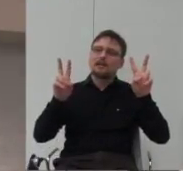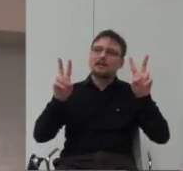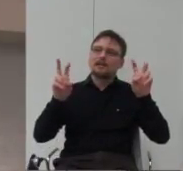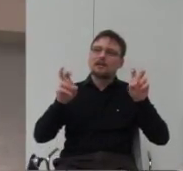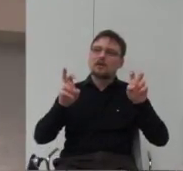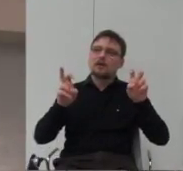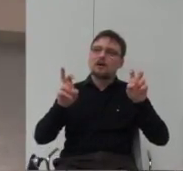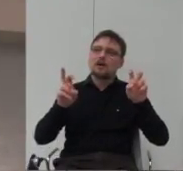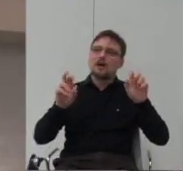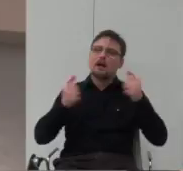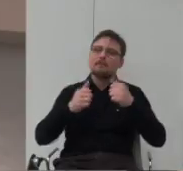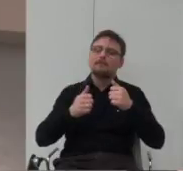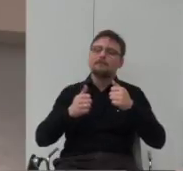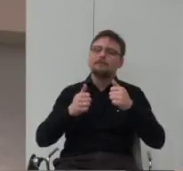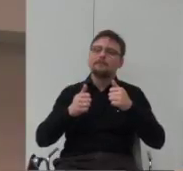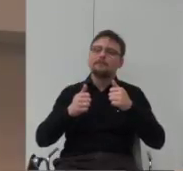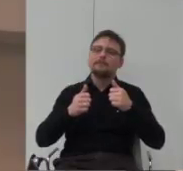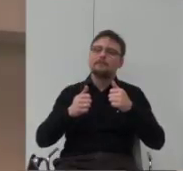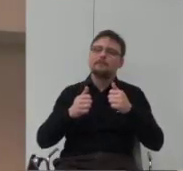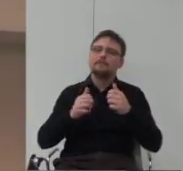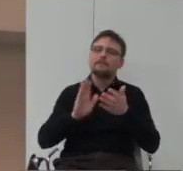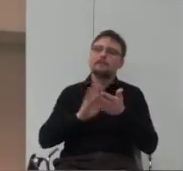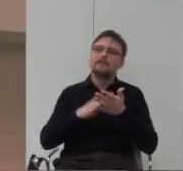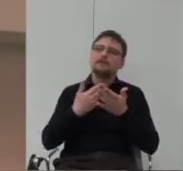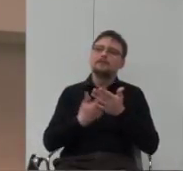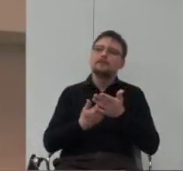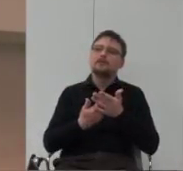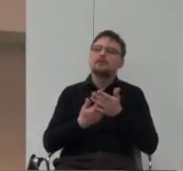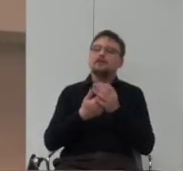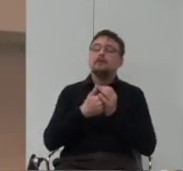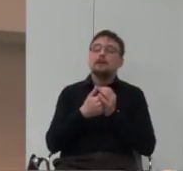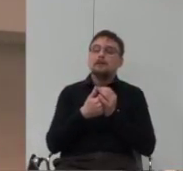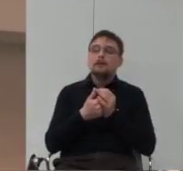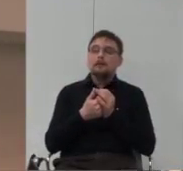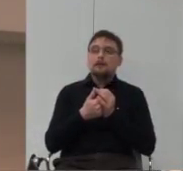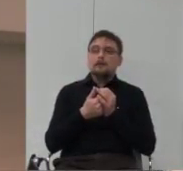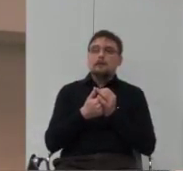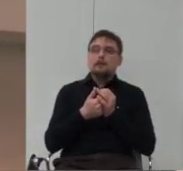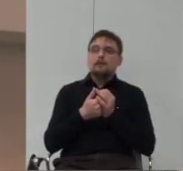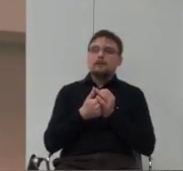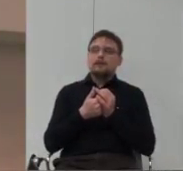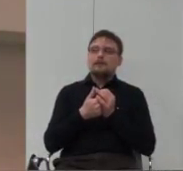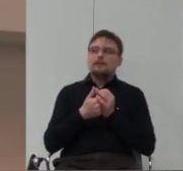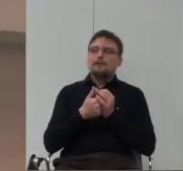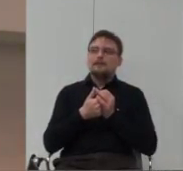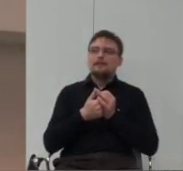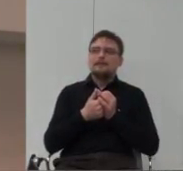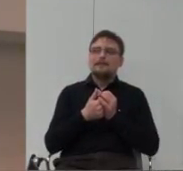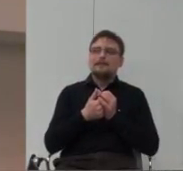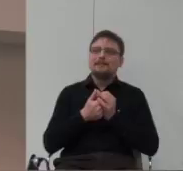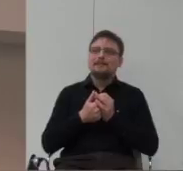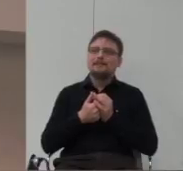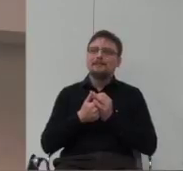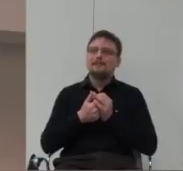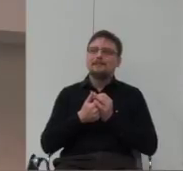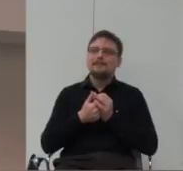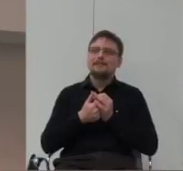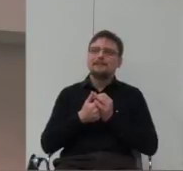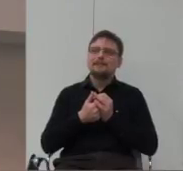No tutaj to hasło wyrwania się z pewnego kręgu takiego, można